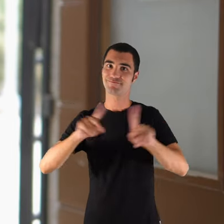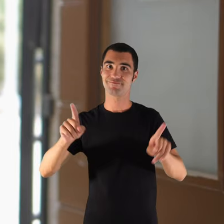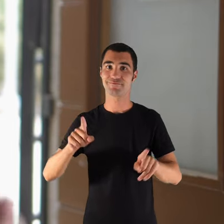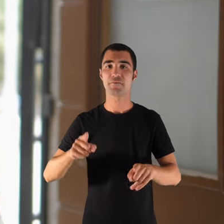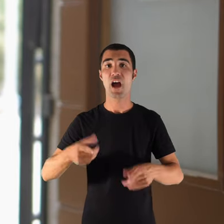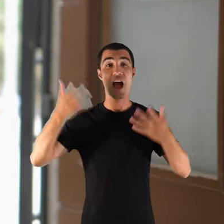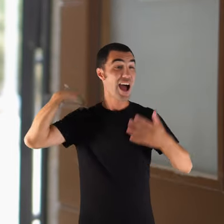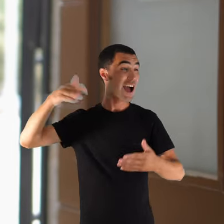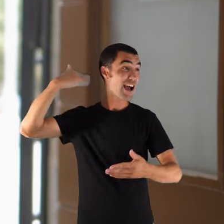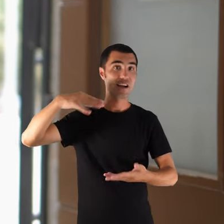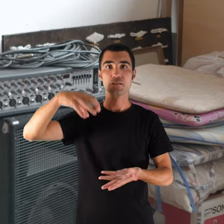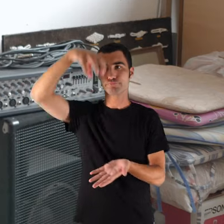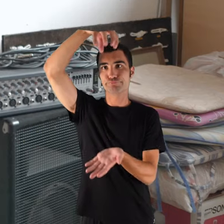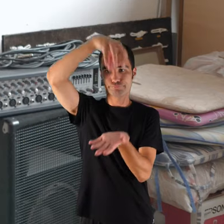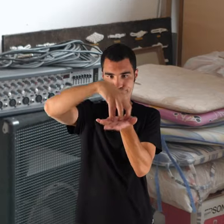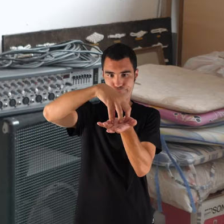no duen caseta com ara.